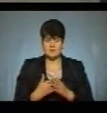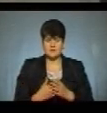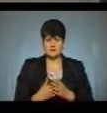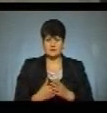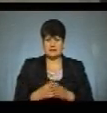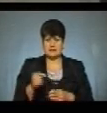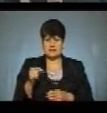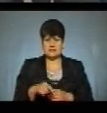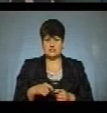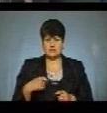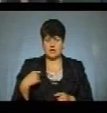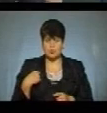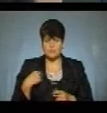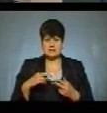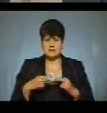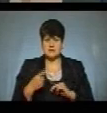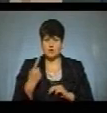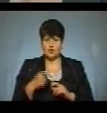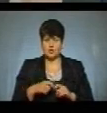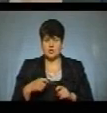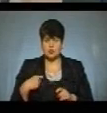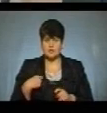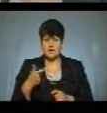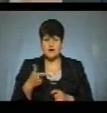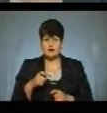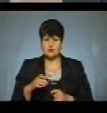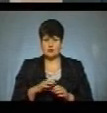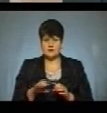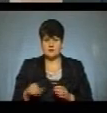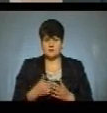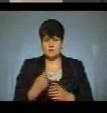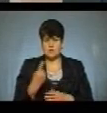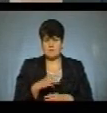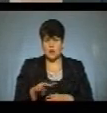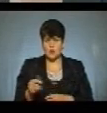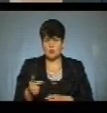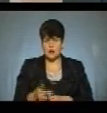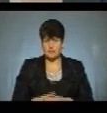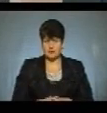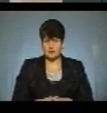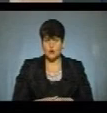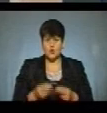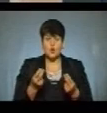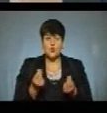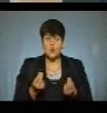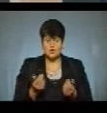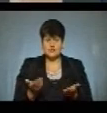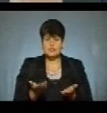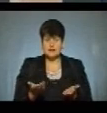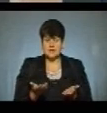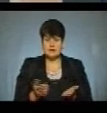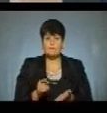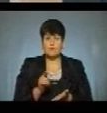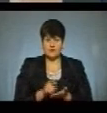до 1000 кілометрів. Заміна 1 кілометра газопроводу – це близько 1 мільйона гривень. Гроші, які